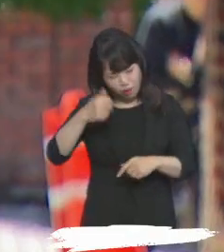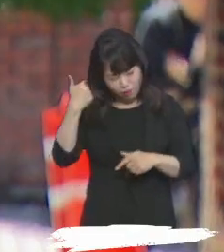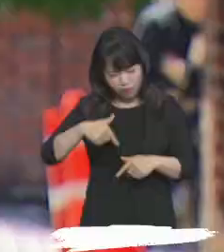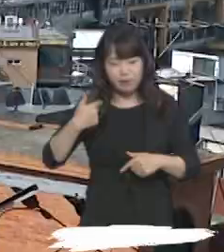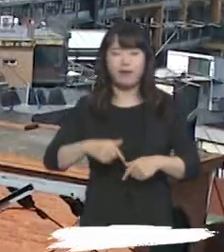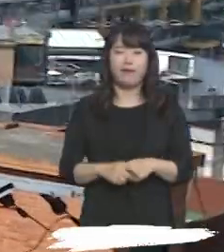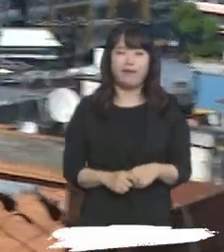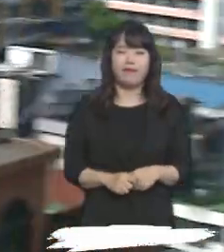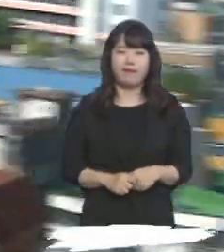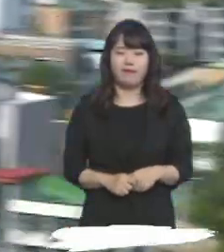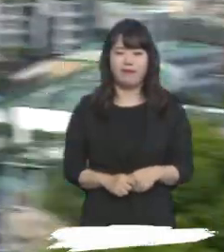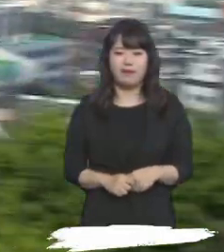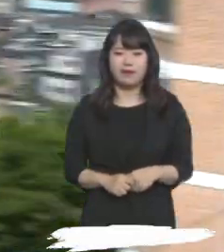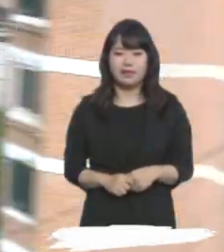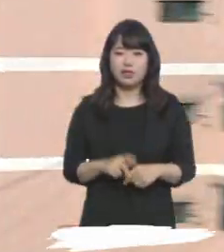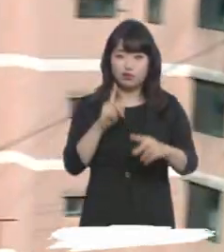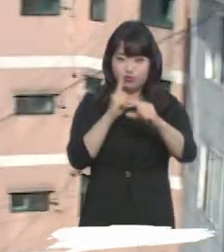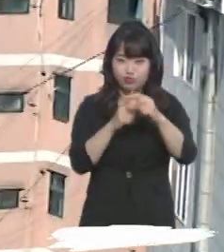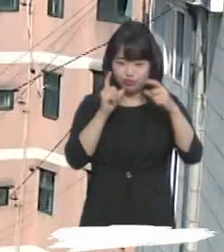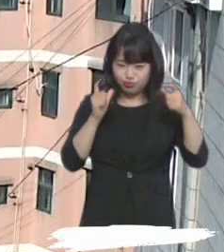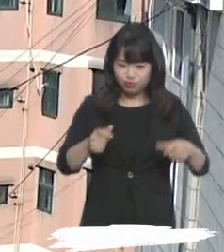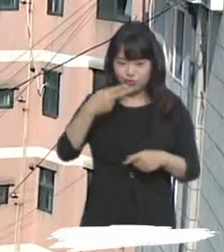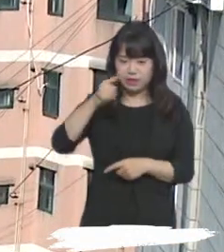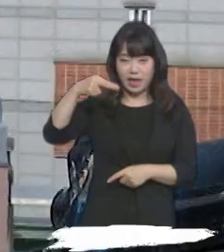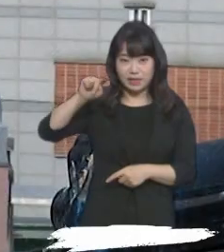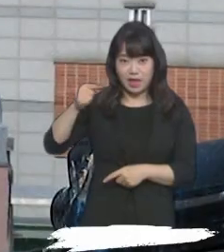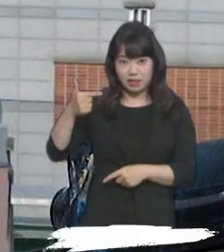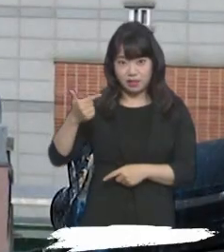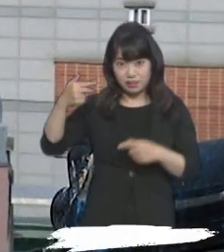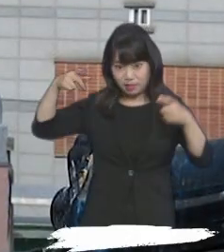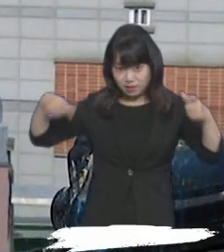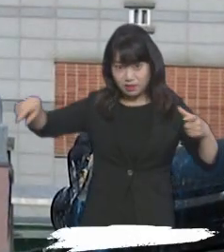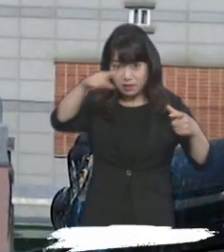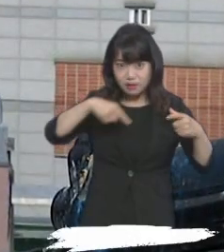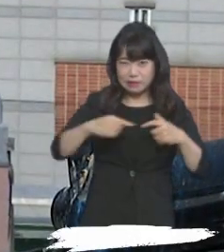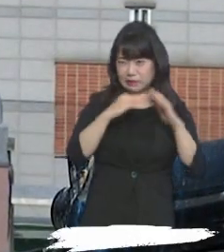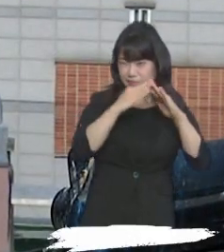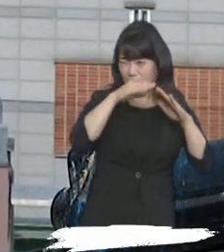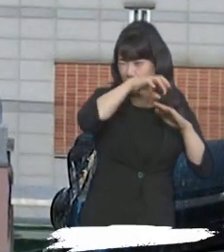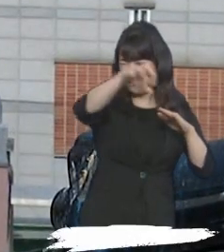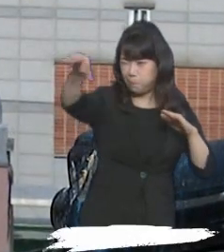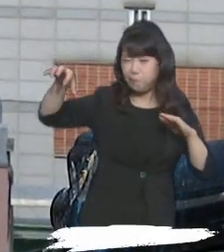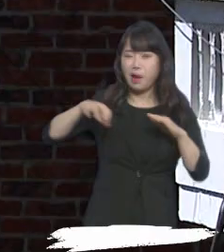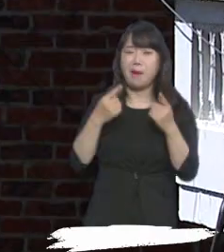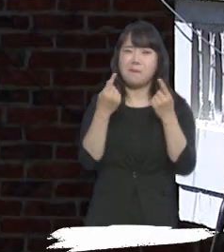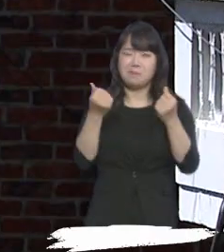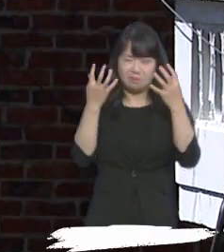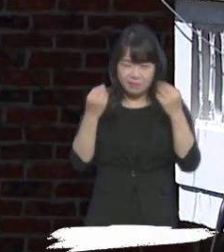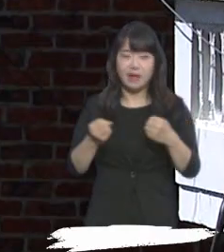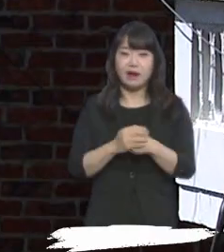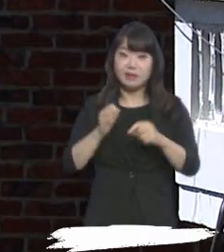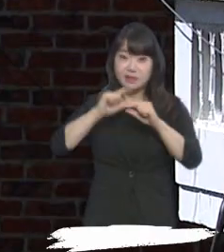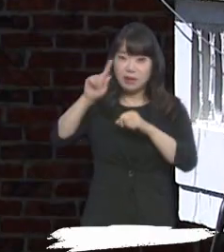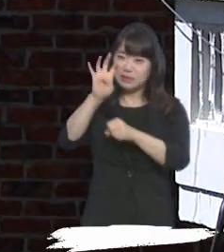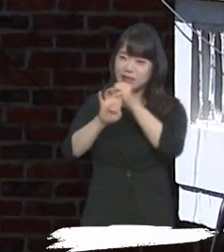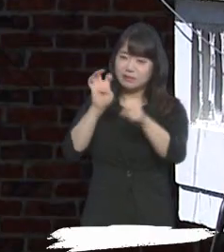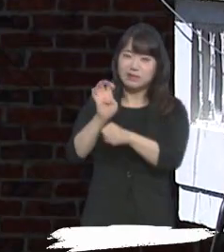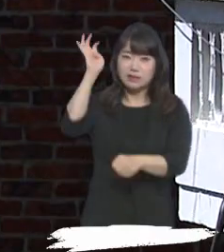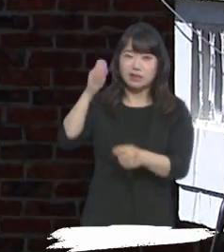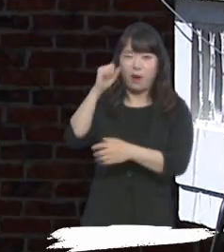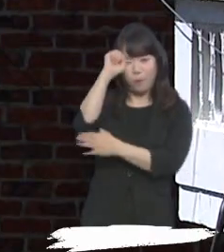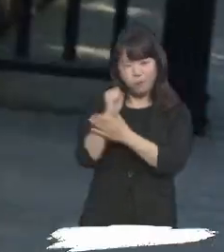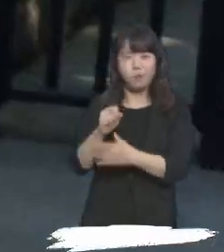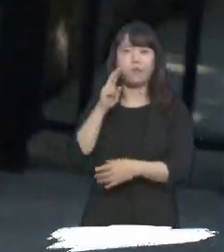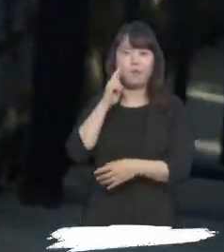번이. 중구 다산동 성곽길 일대에는 이런 집들이 옹기종기 모여 있습니다. 대부분 40년 이상 된